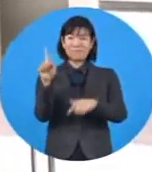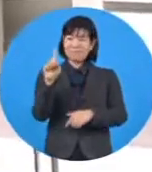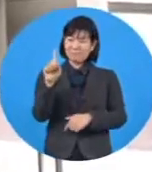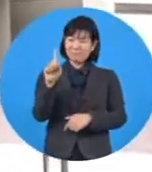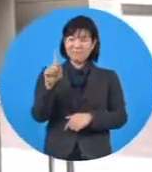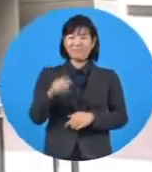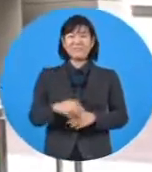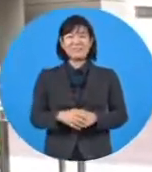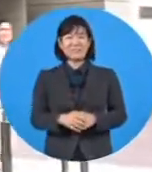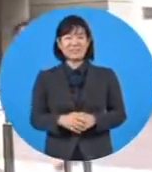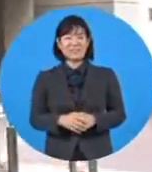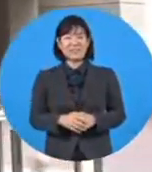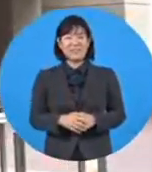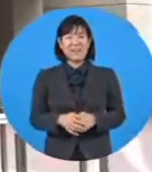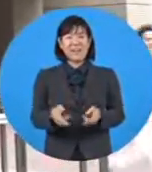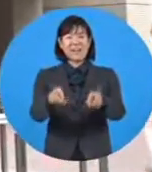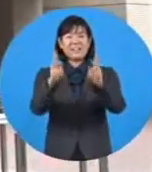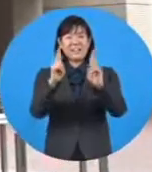たいことがあるの？